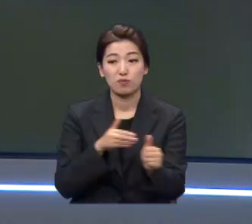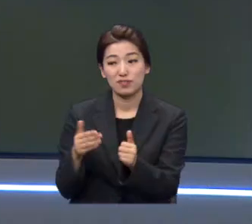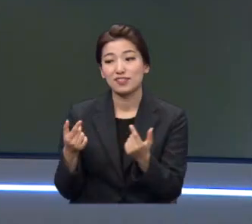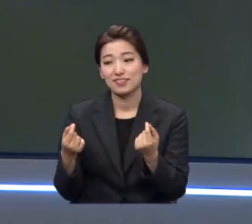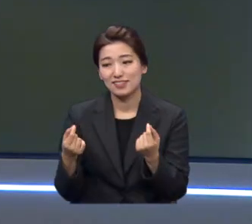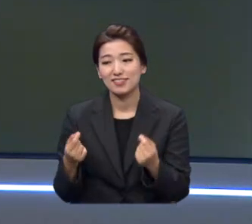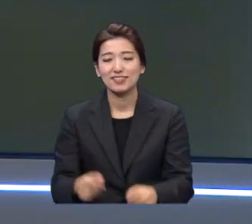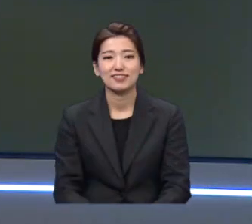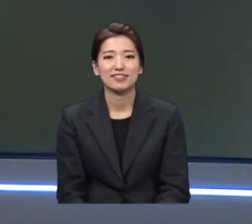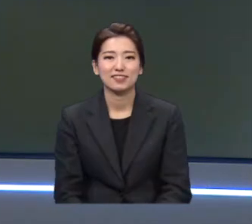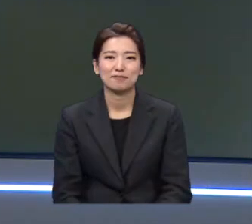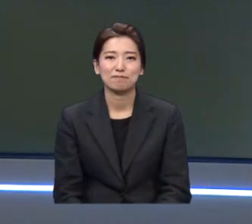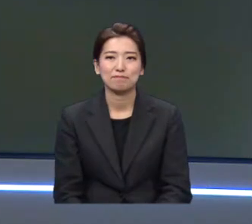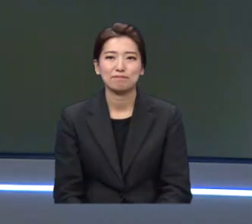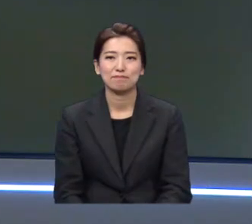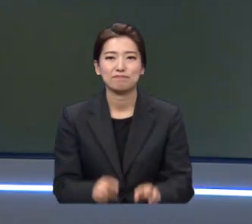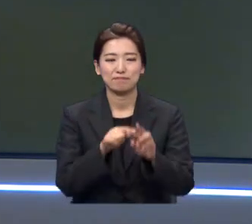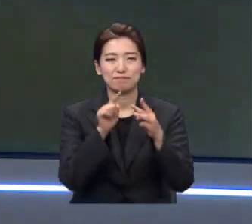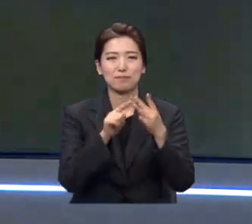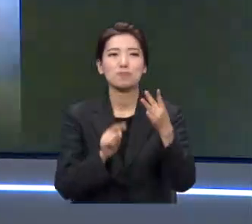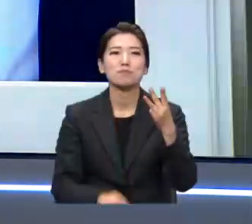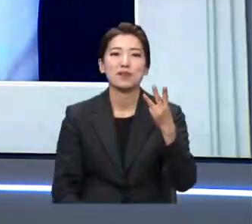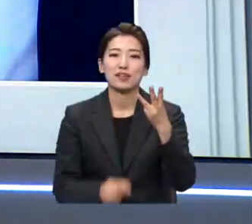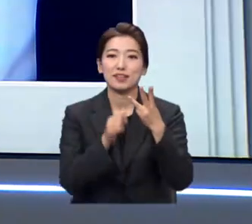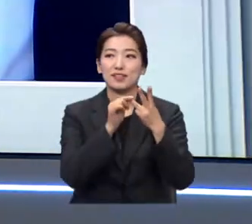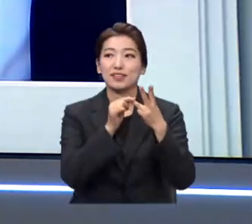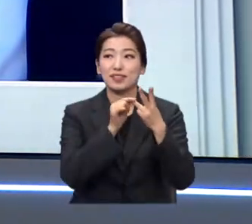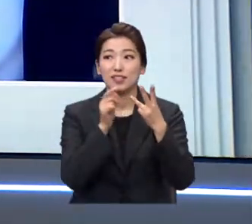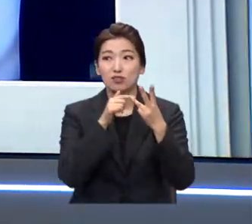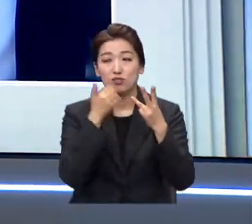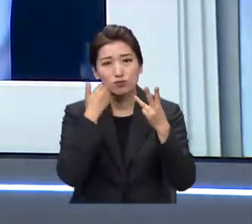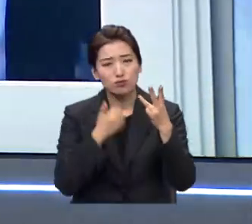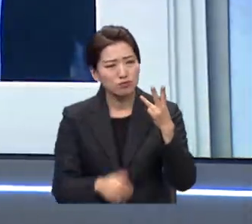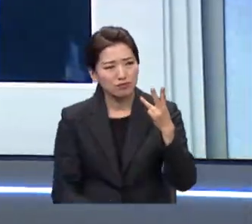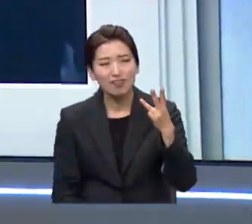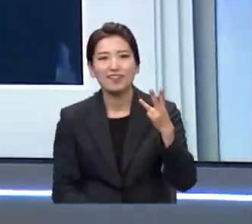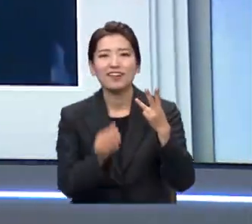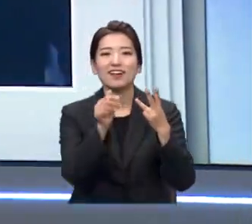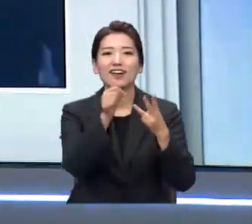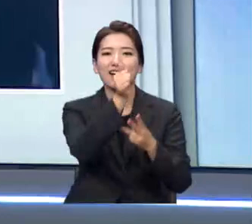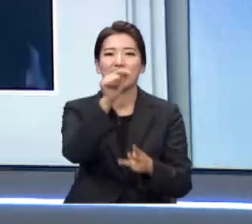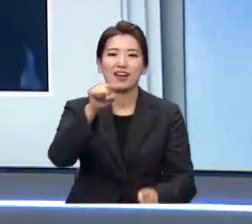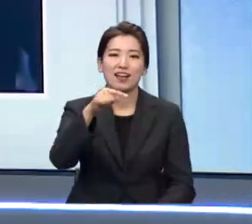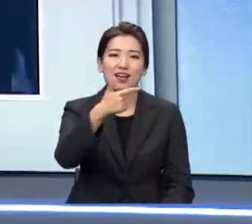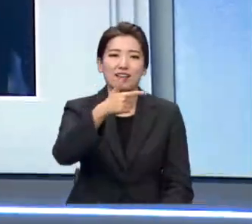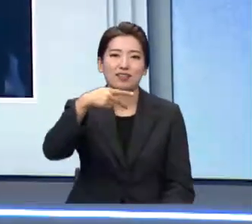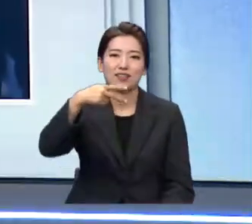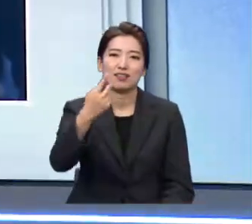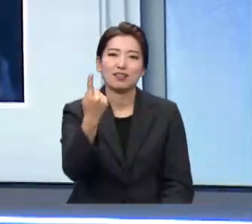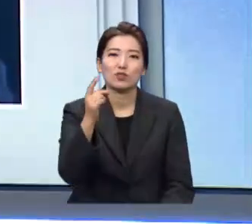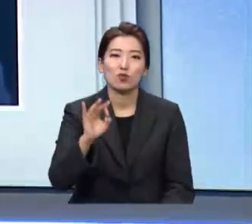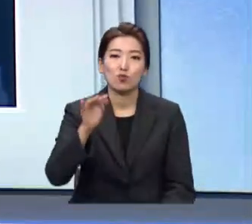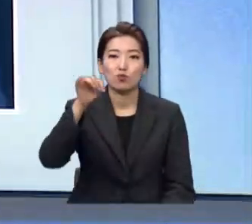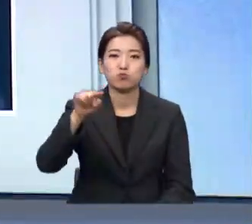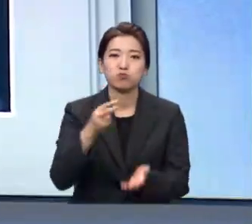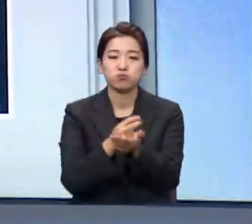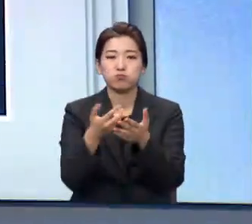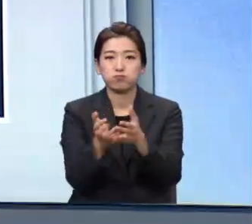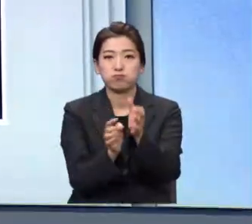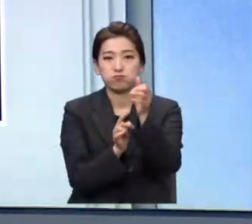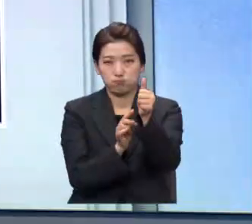보입니다 마지막 인물가 보죠 마지막 인물 한동훈 법무 장관입니다 한동훈 법무부